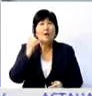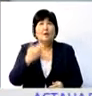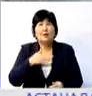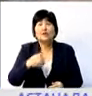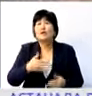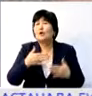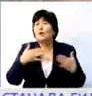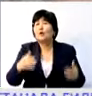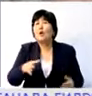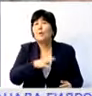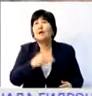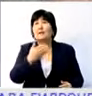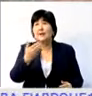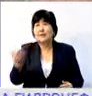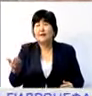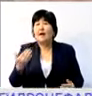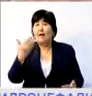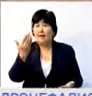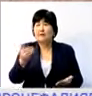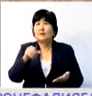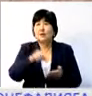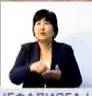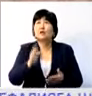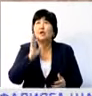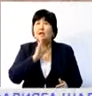үлкен байлығымыз сіздер. Алдымызда жүрген анамыз,